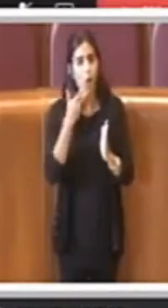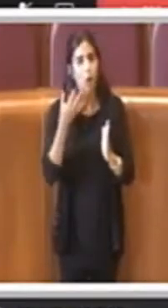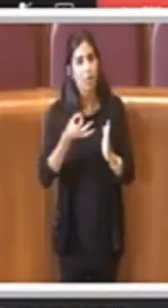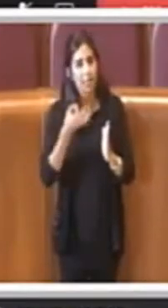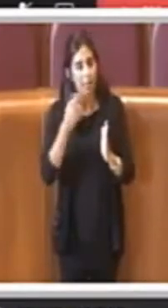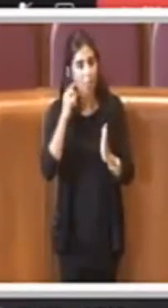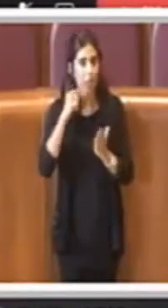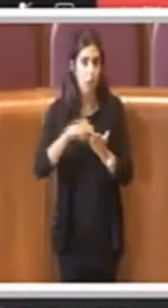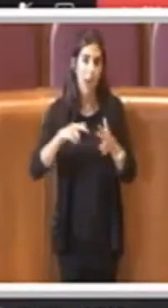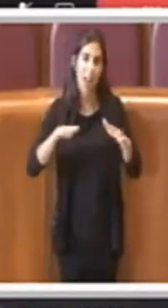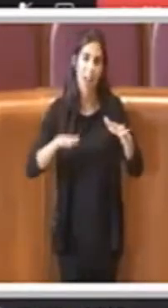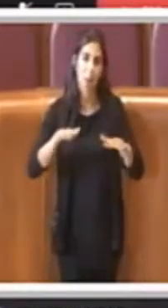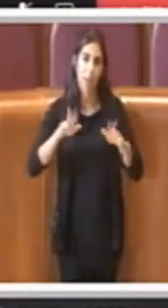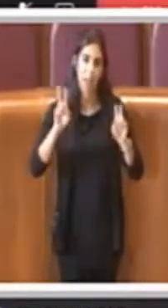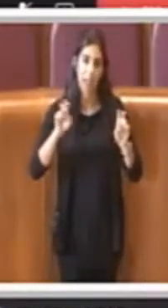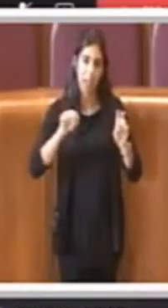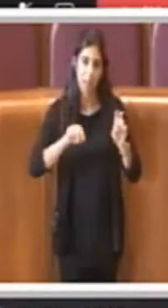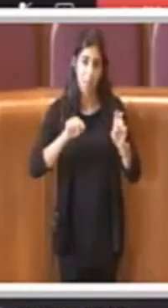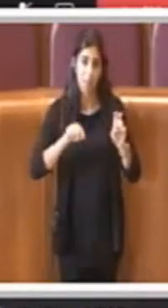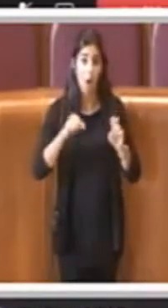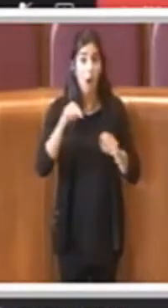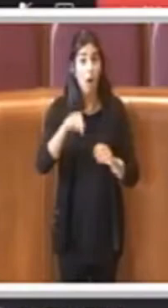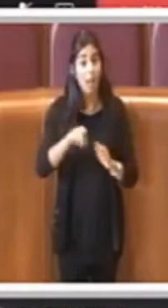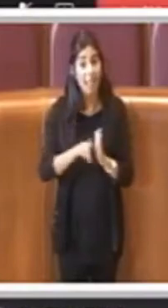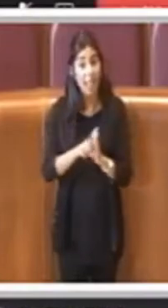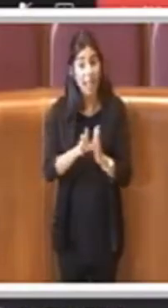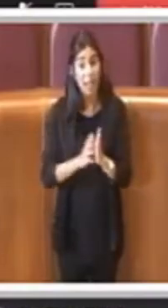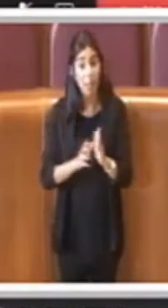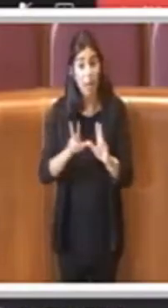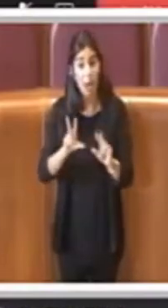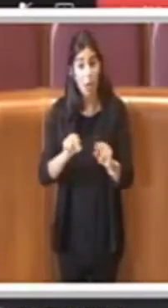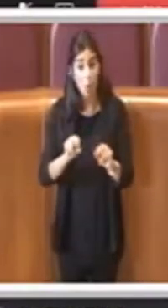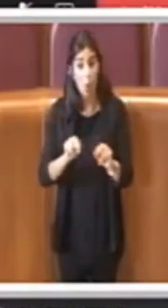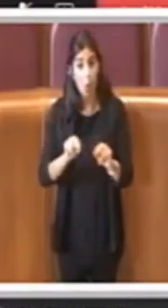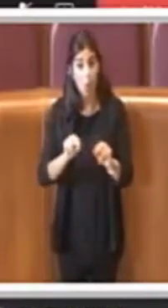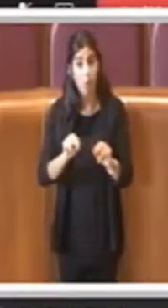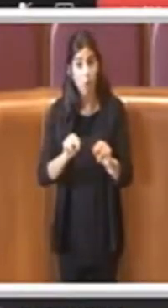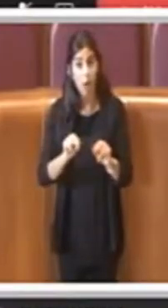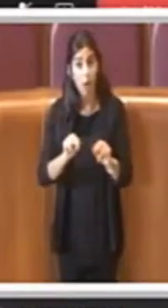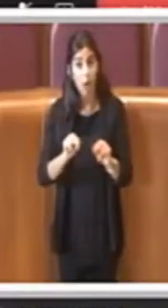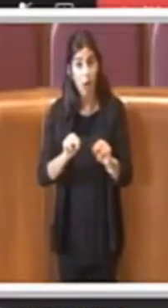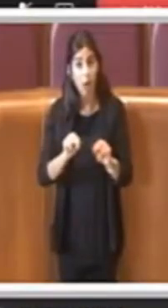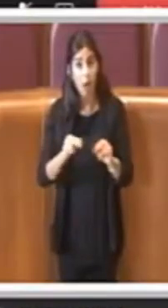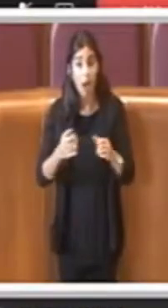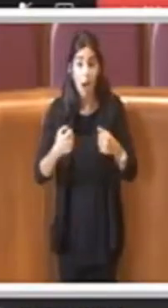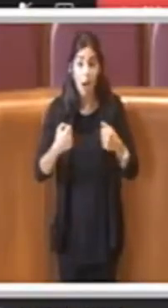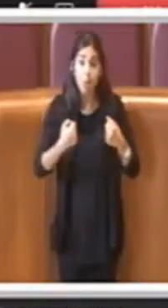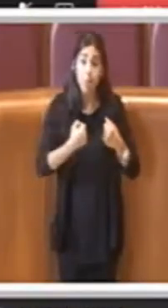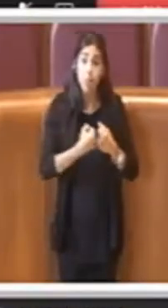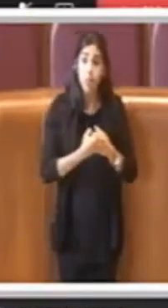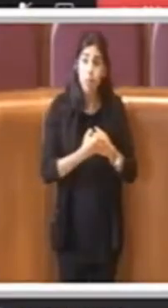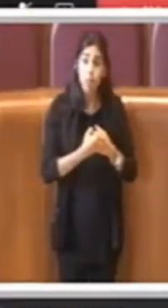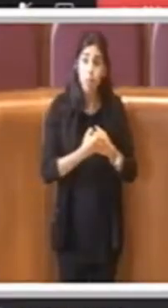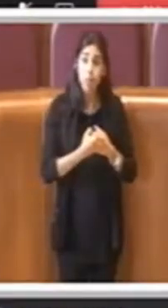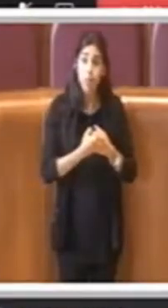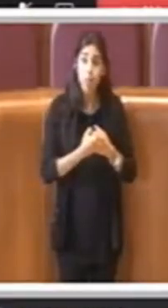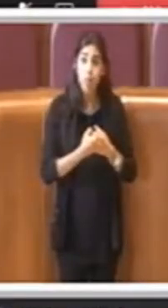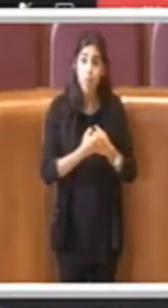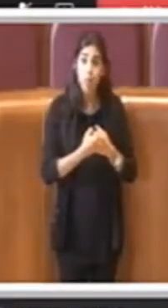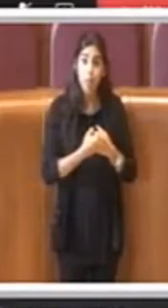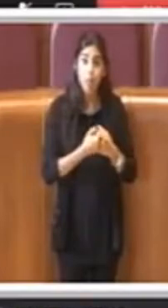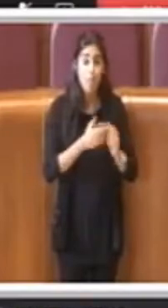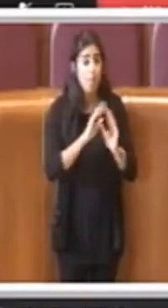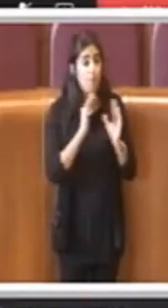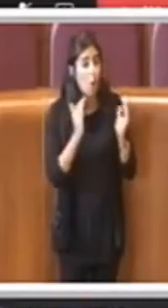equilibrio, non va contro, diciamo, anche il mondo in questo senso degli